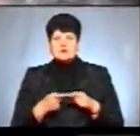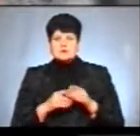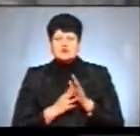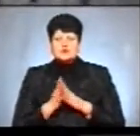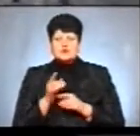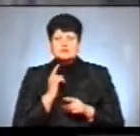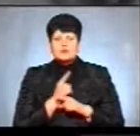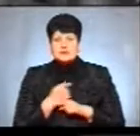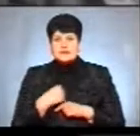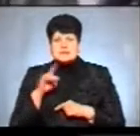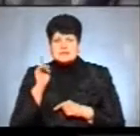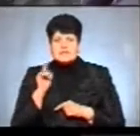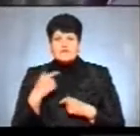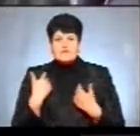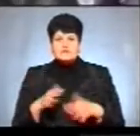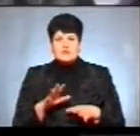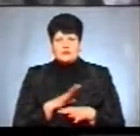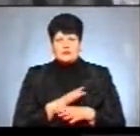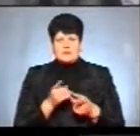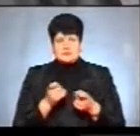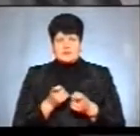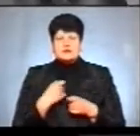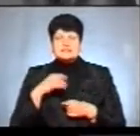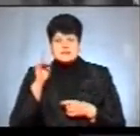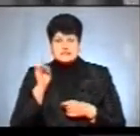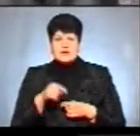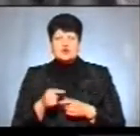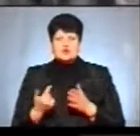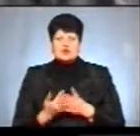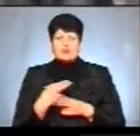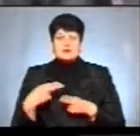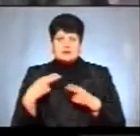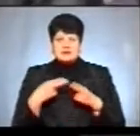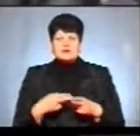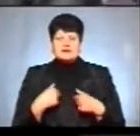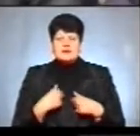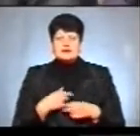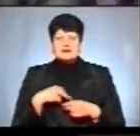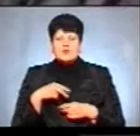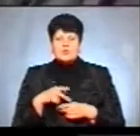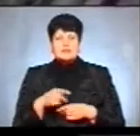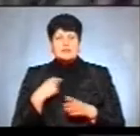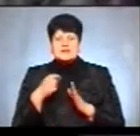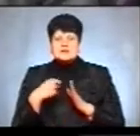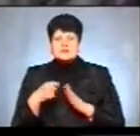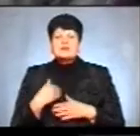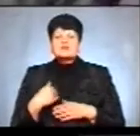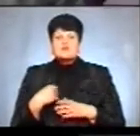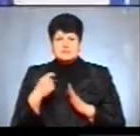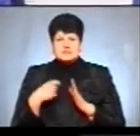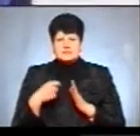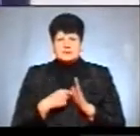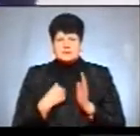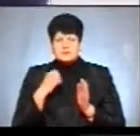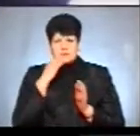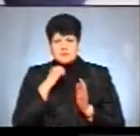пані. Я знаю, бо я вже була раз. Так? Я знаю. І знову приїхала. Чуєте, я знаю, я не ходжу, то ви мене не знімаєте, на що мене вживати, бабі 70